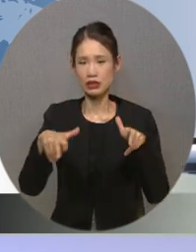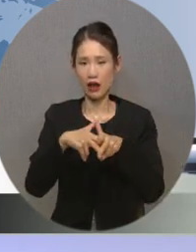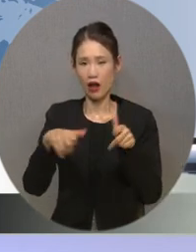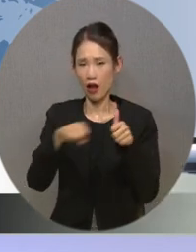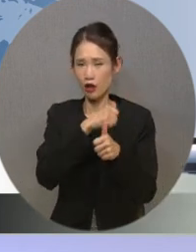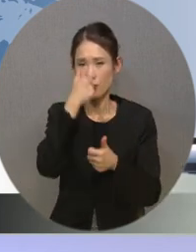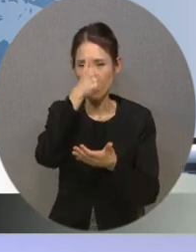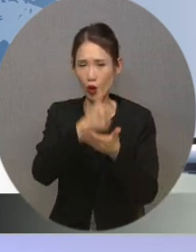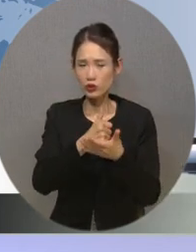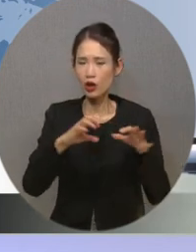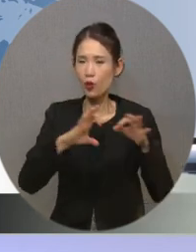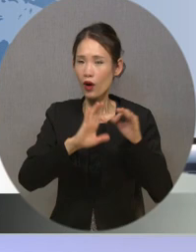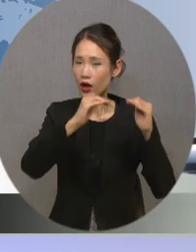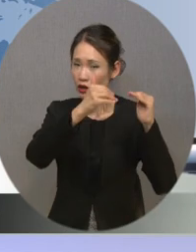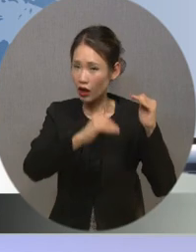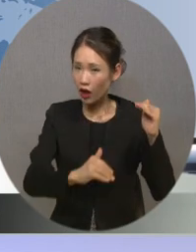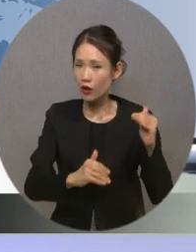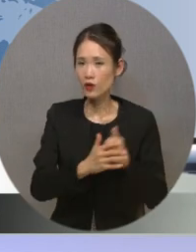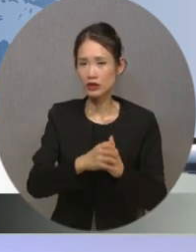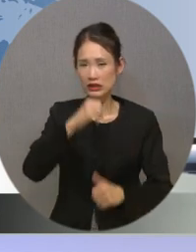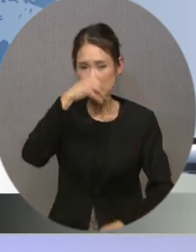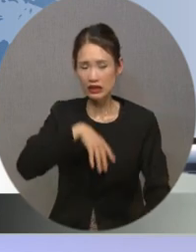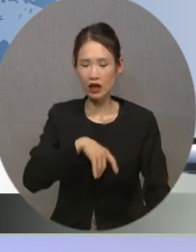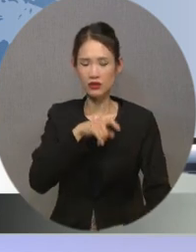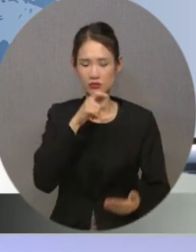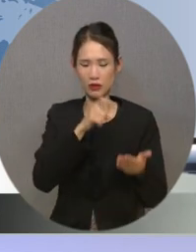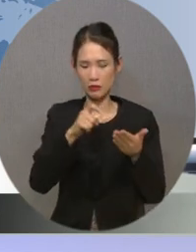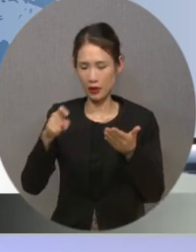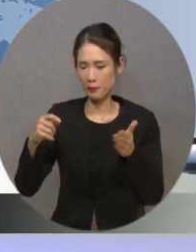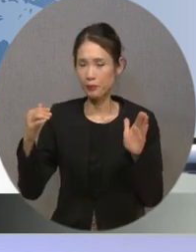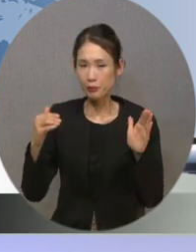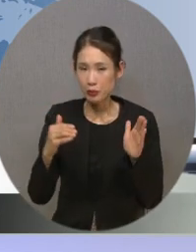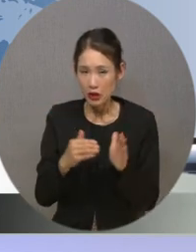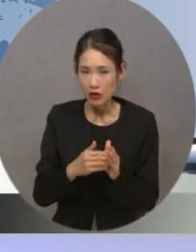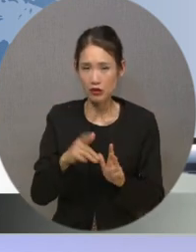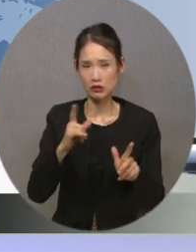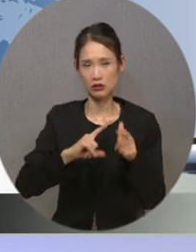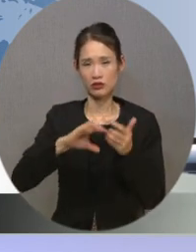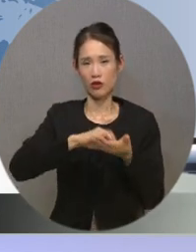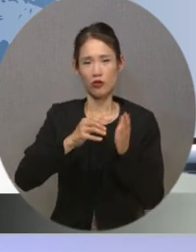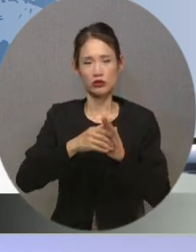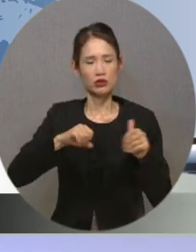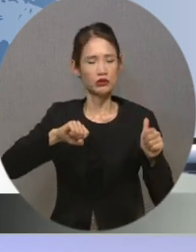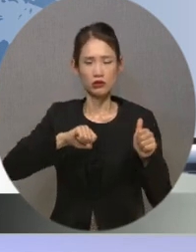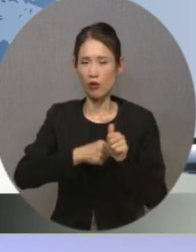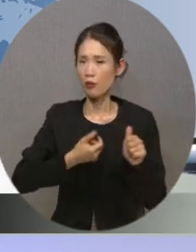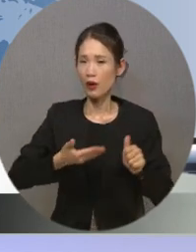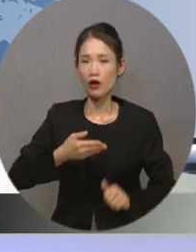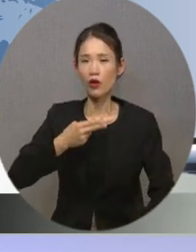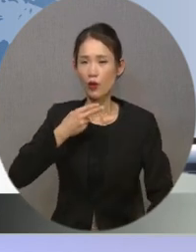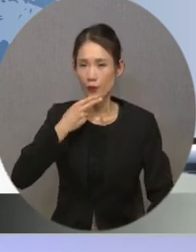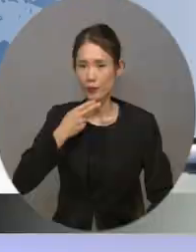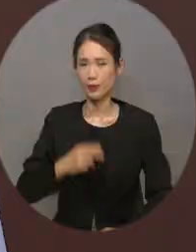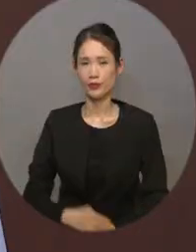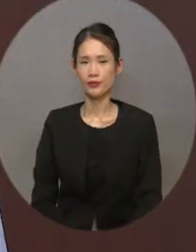범죄에 대한 내용은 선언적 조항에 그쳐 심각성에 비해 적절한 처벌을 기대하기 어렵다는 겁니다.